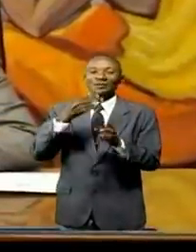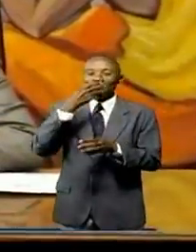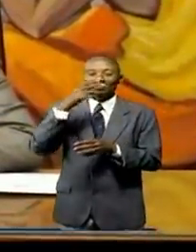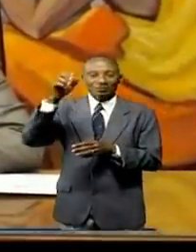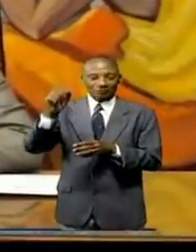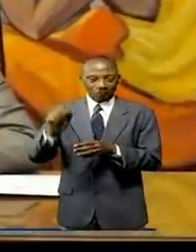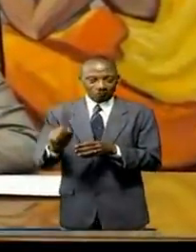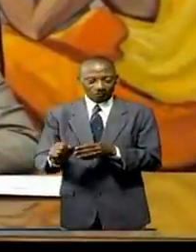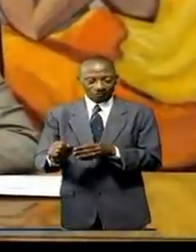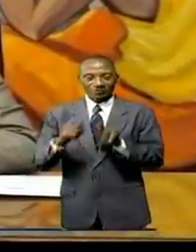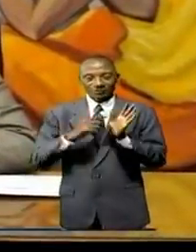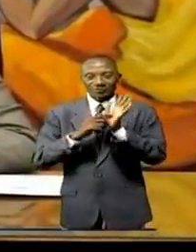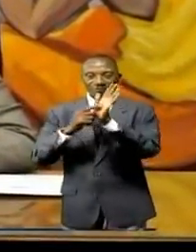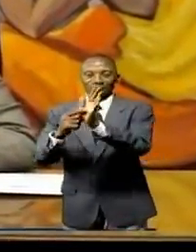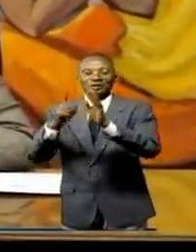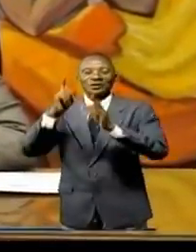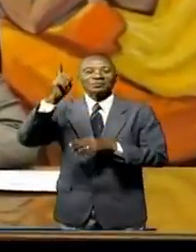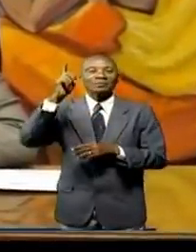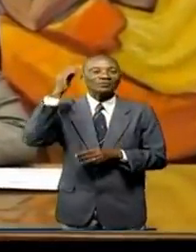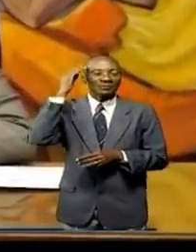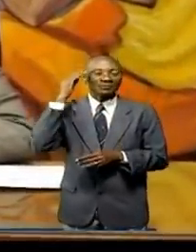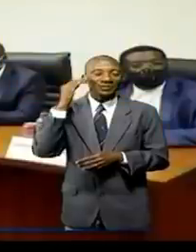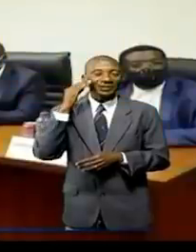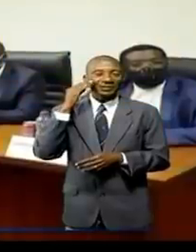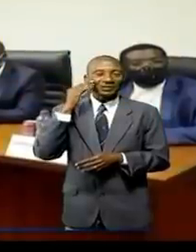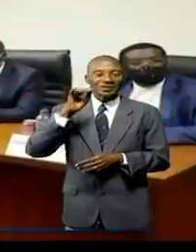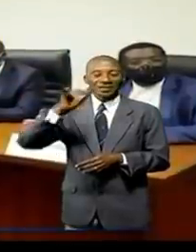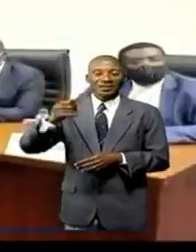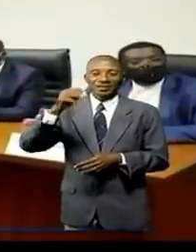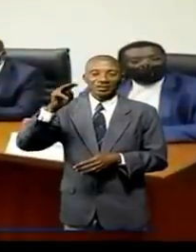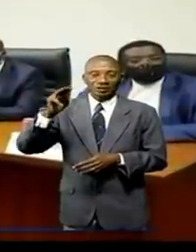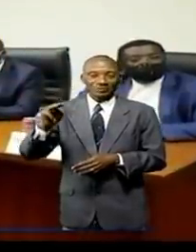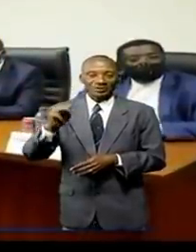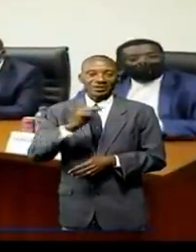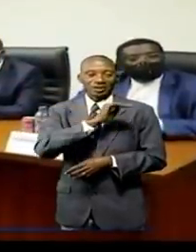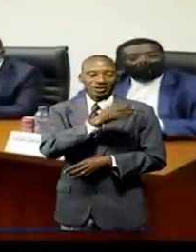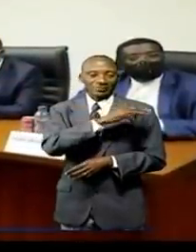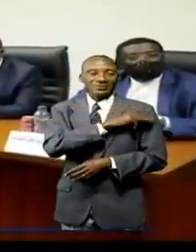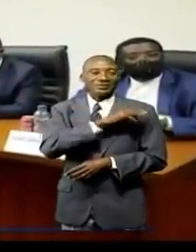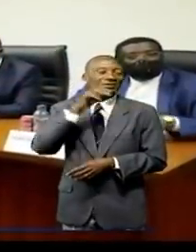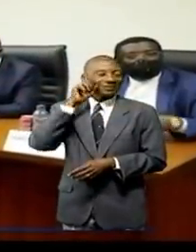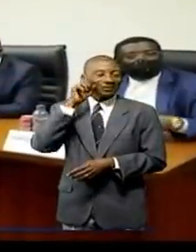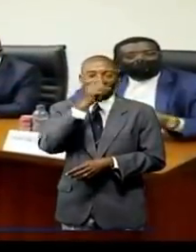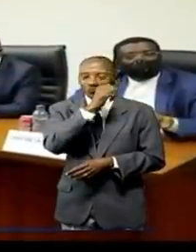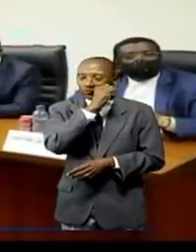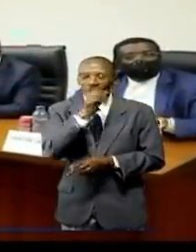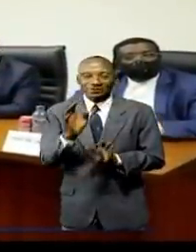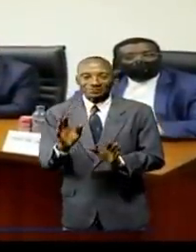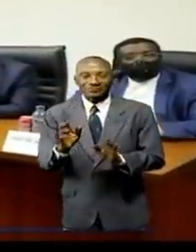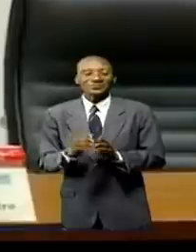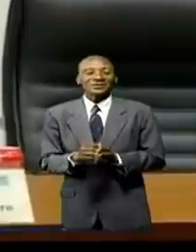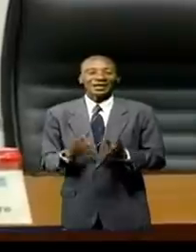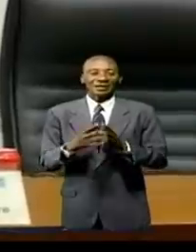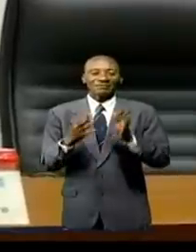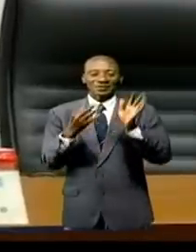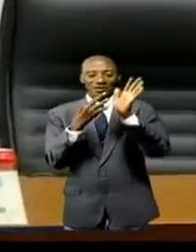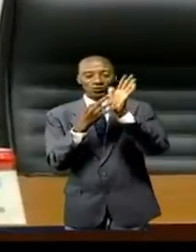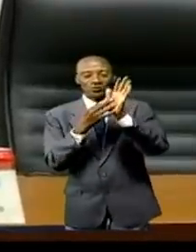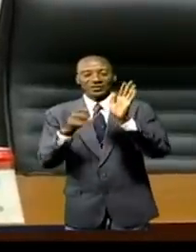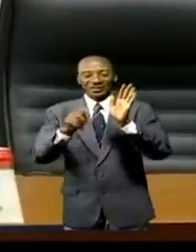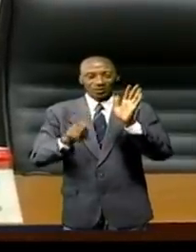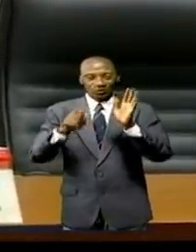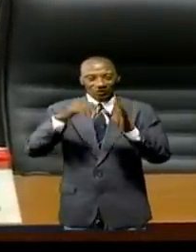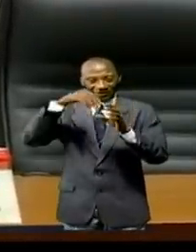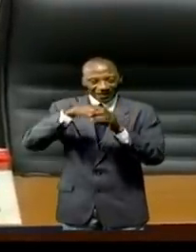au Premier ministre Jean-Michel Samalukonde Kyenge par une délégation de la société civile de tous les 8 territoires de cette province de